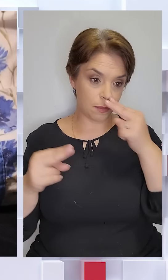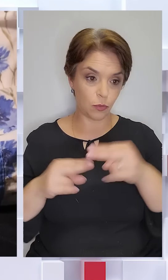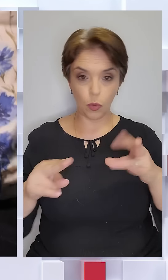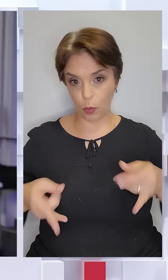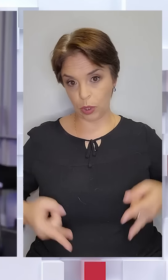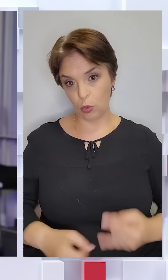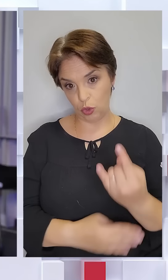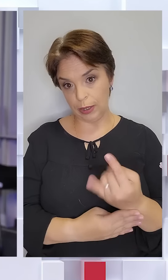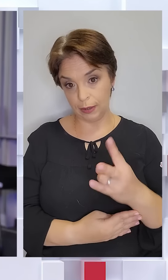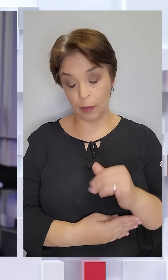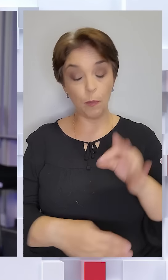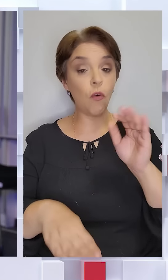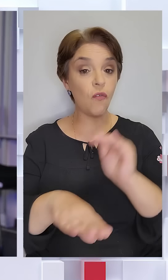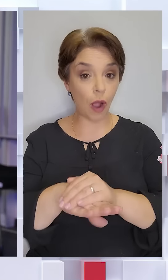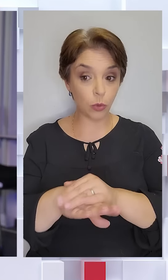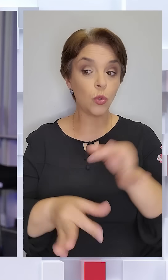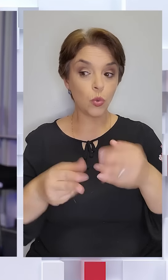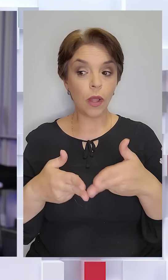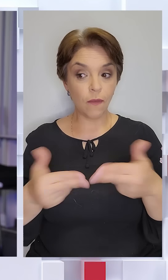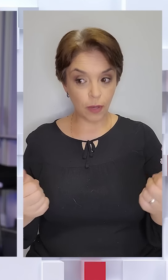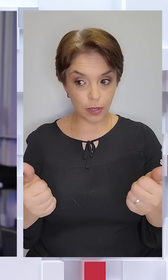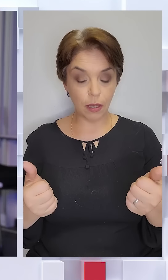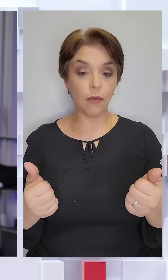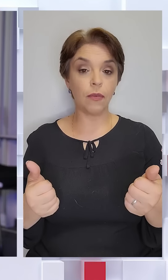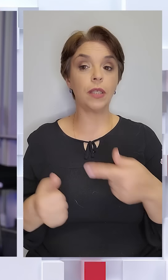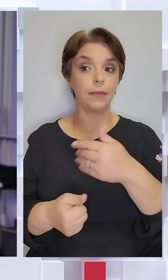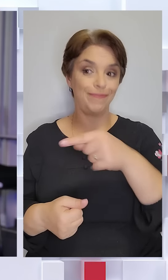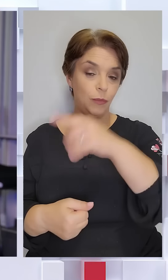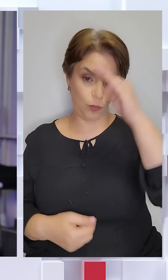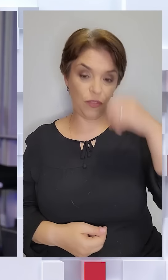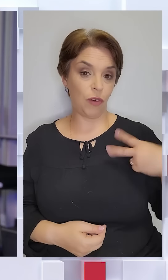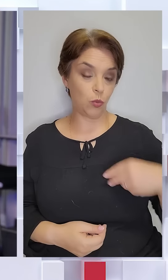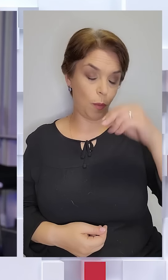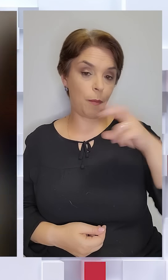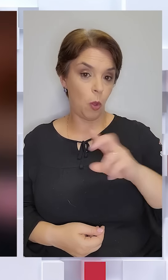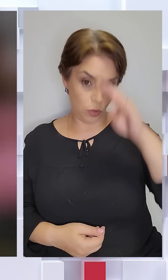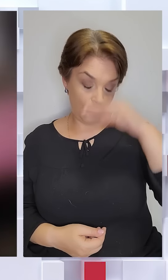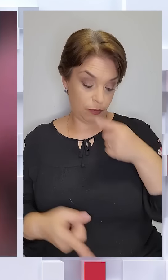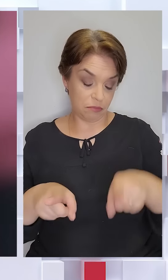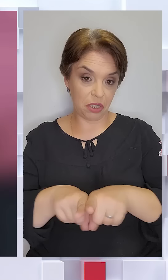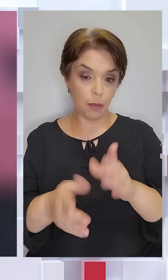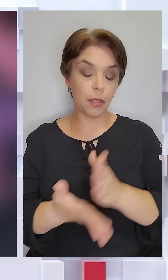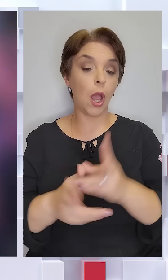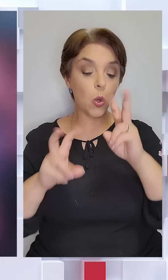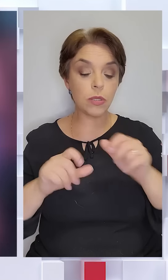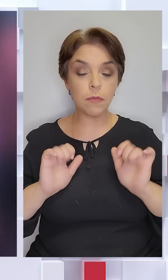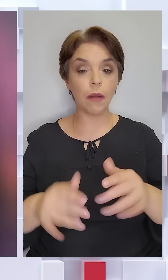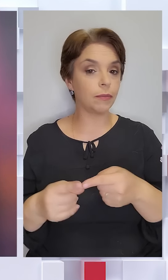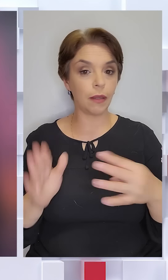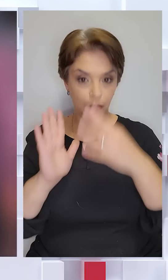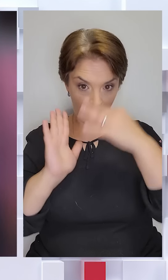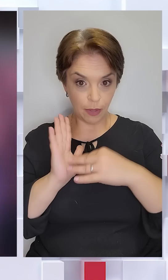про народження дитини. По факту суд визнав його біологічним батьком, тому що він таким є. Розгляд цієї справи тривав